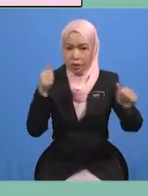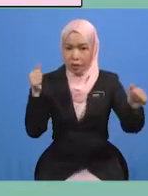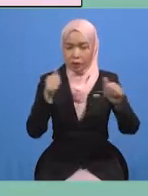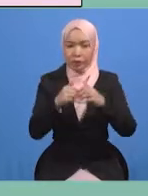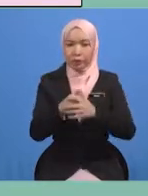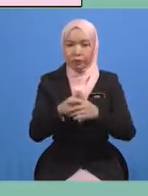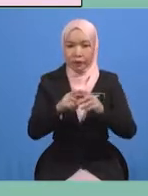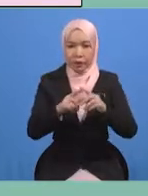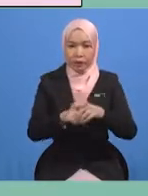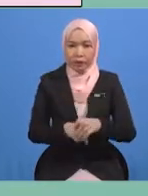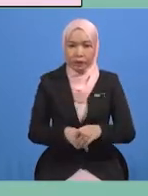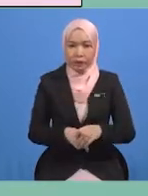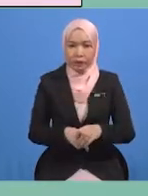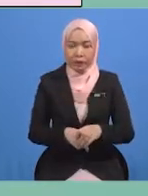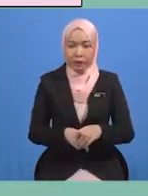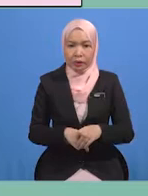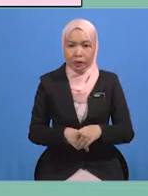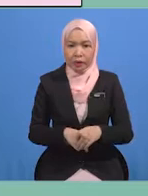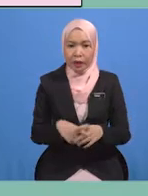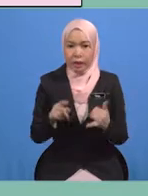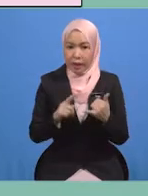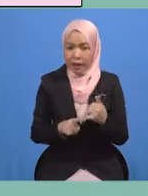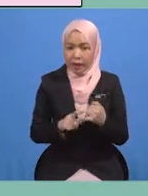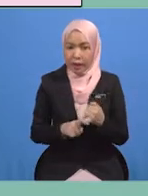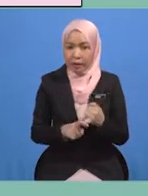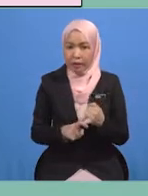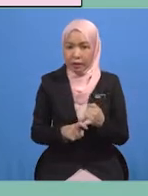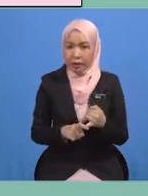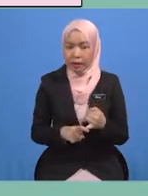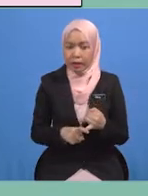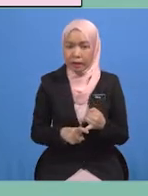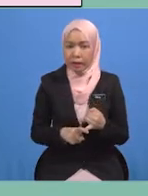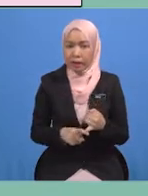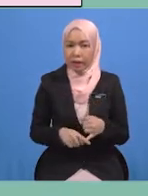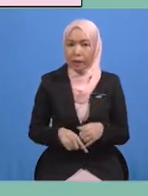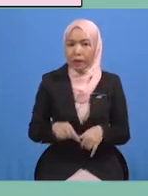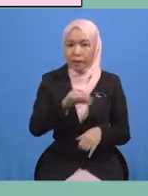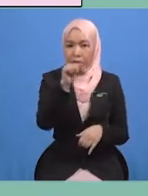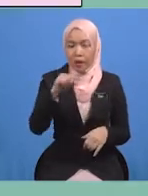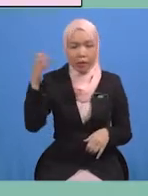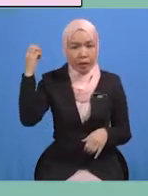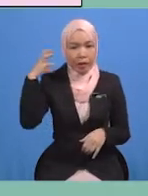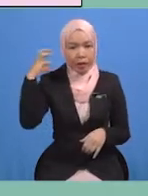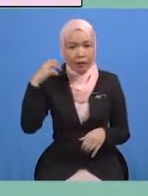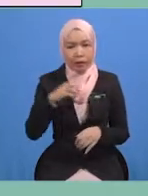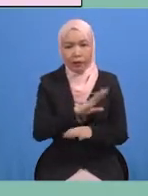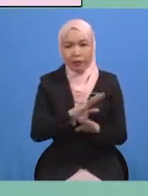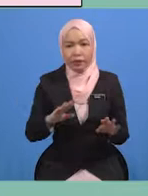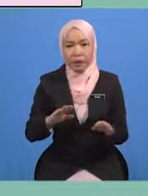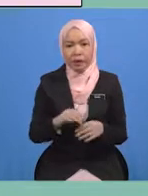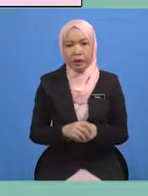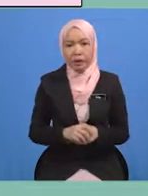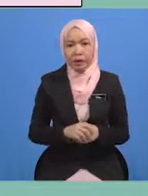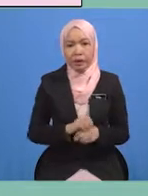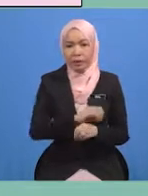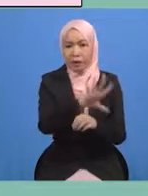Yang terakhir ialah kerana gelombang radio tidak disebarkan oleh